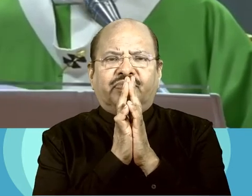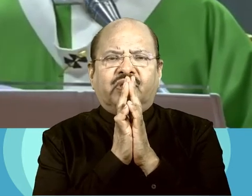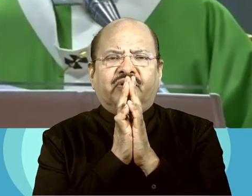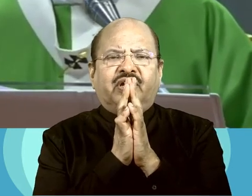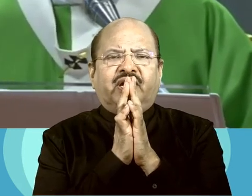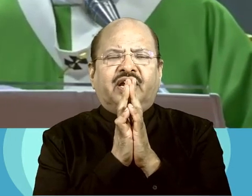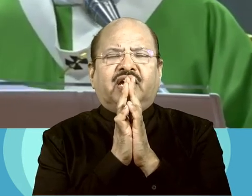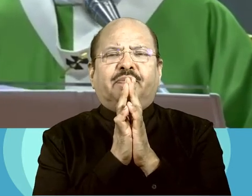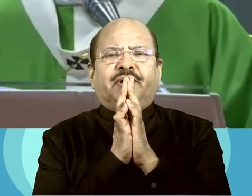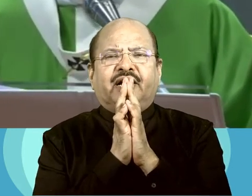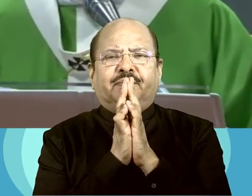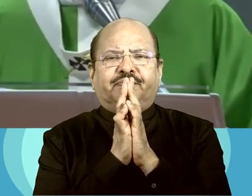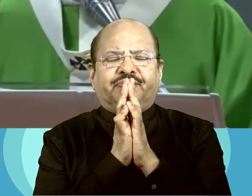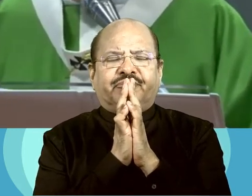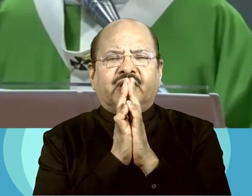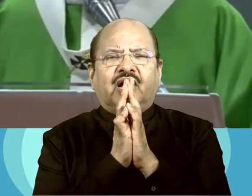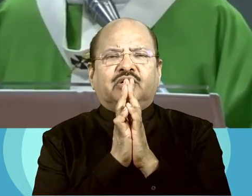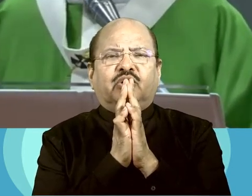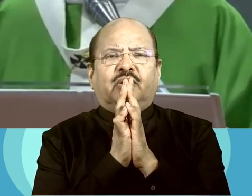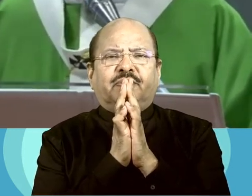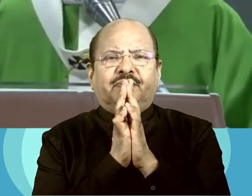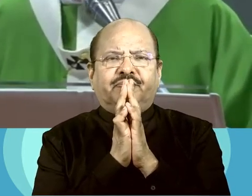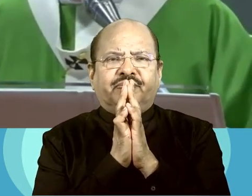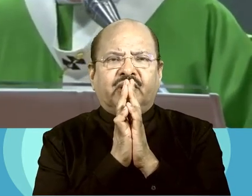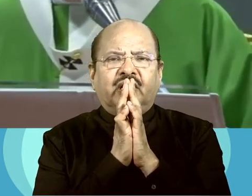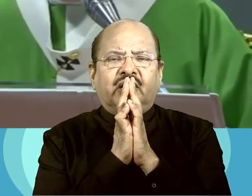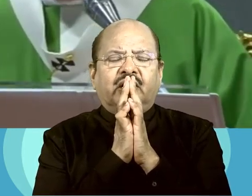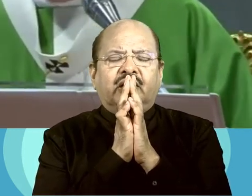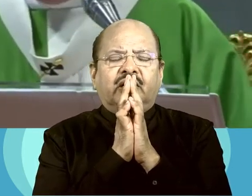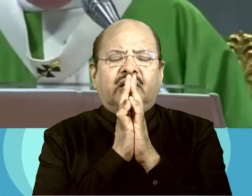എത്രത്തോളം നവീകരിക്കപ്പെടണം, അതോടൊപ്പം